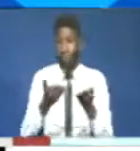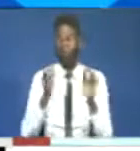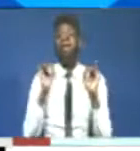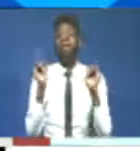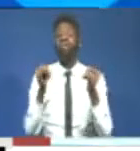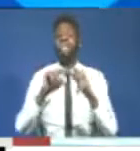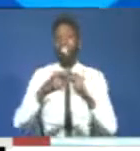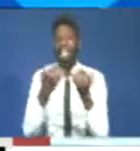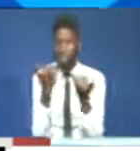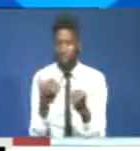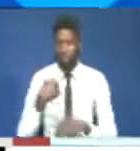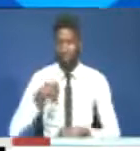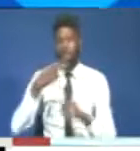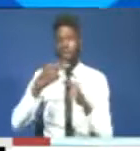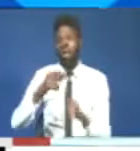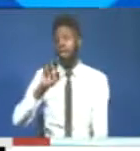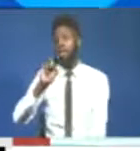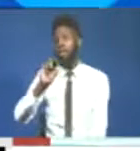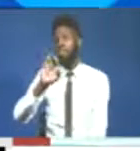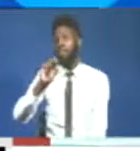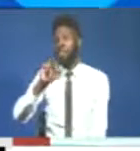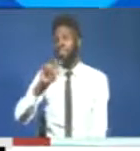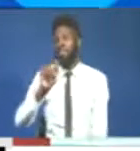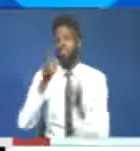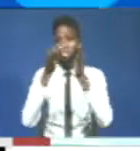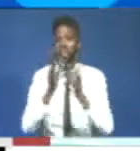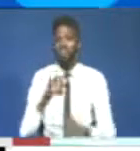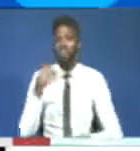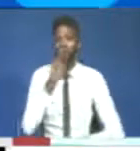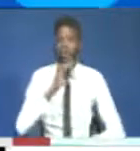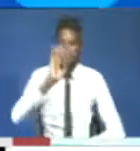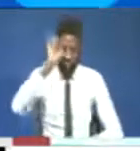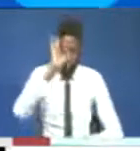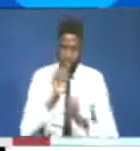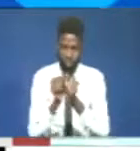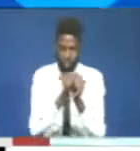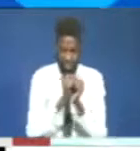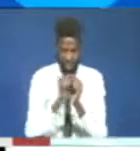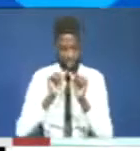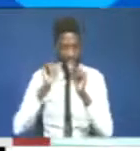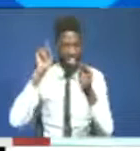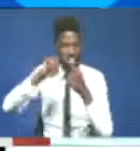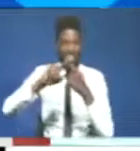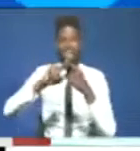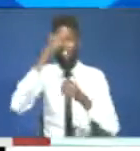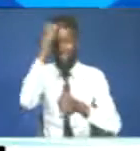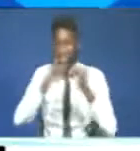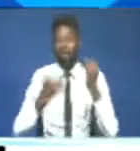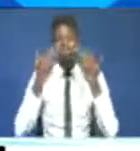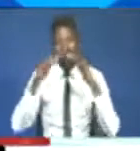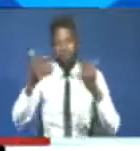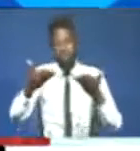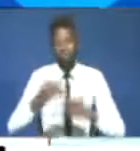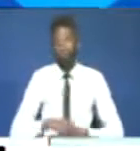ni Kamchemenza, wa ishara ni Byron Abuli. Karibu twende nalo hadi tamati. Moja kwa moja kwenye taarifa ya kusikitisha ni